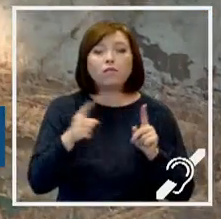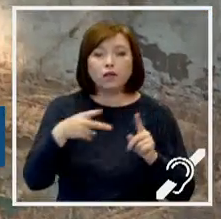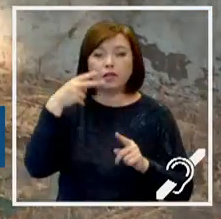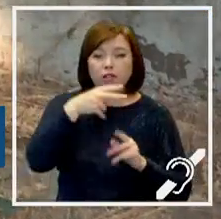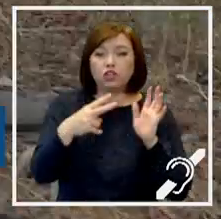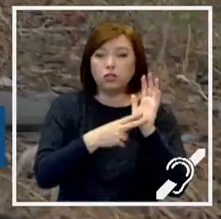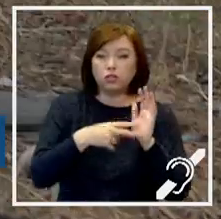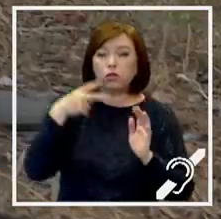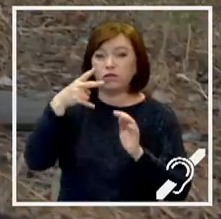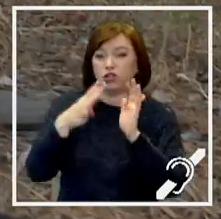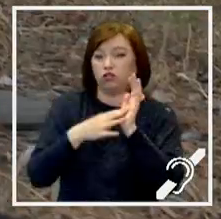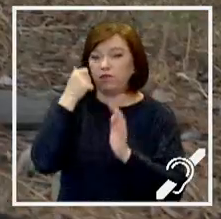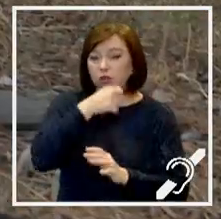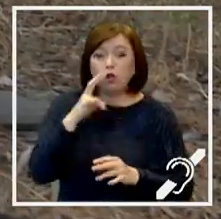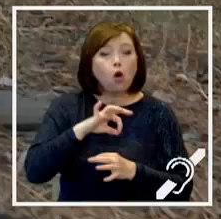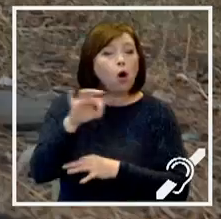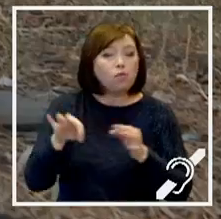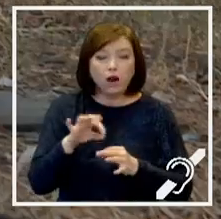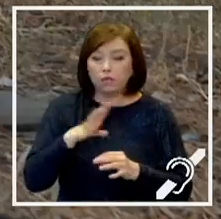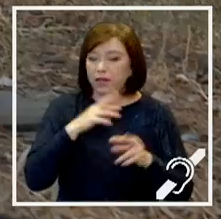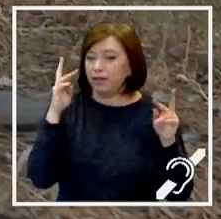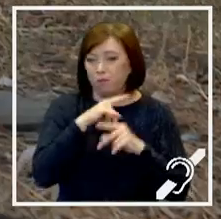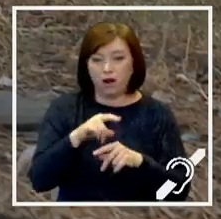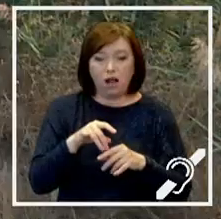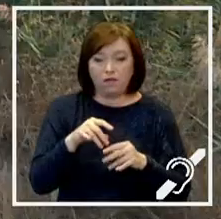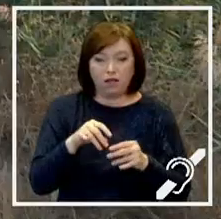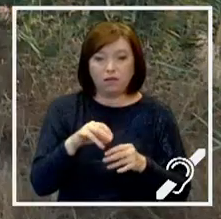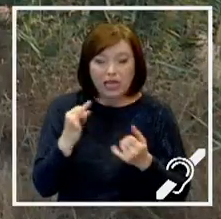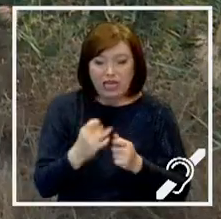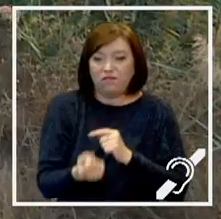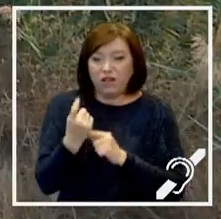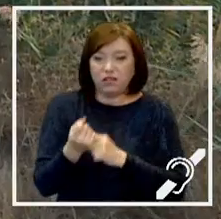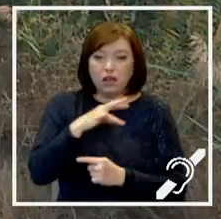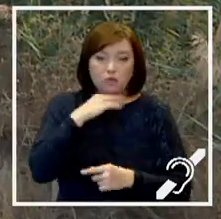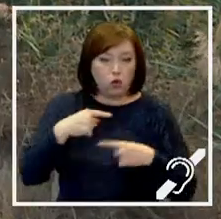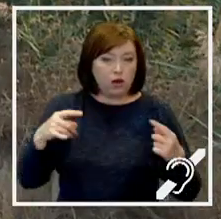2007-2009, dar proiectul nu a fost dus corect până la capăt și apar deseori probleme.